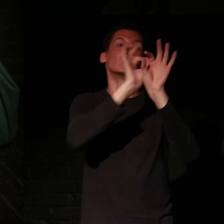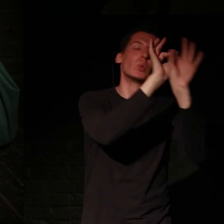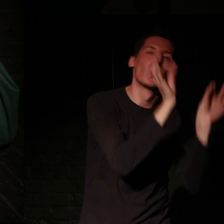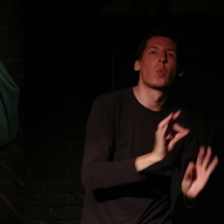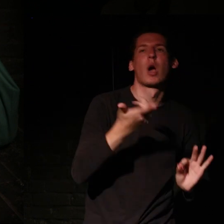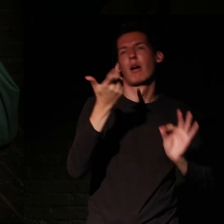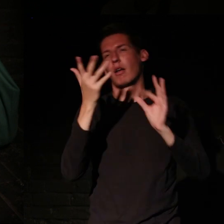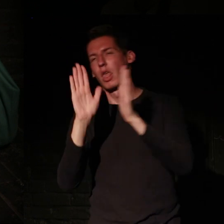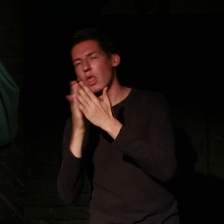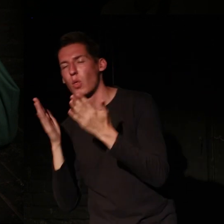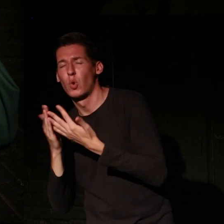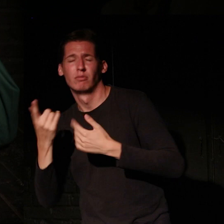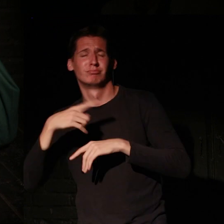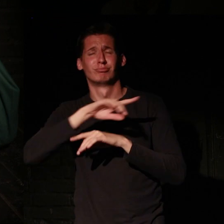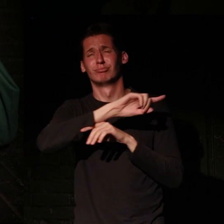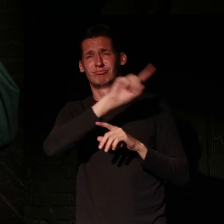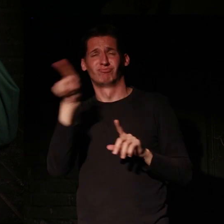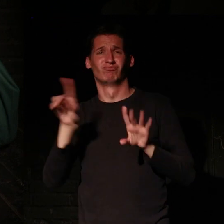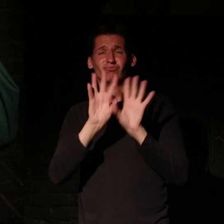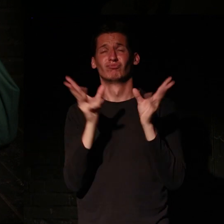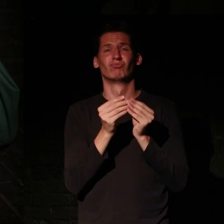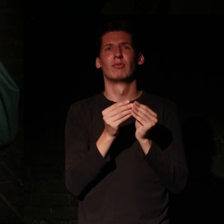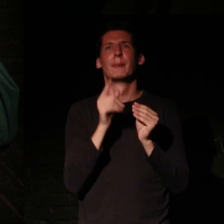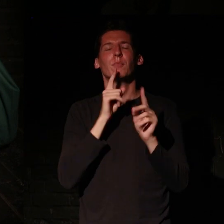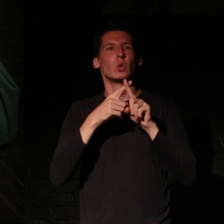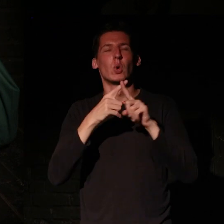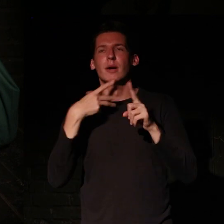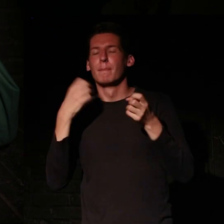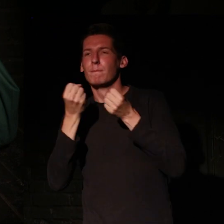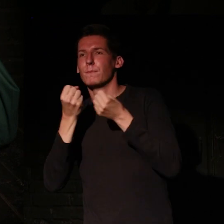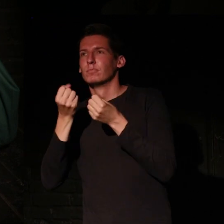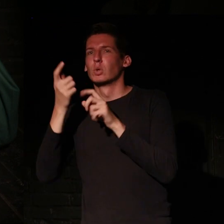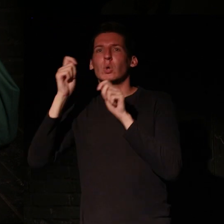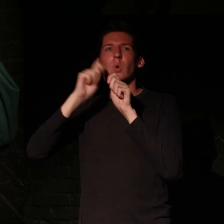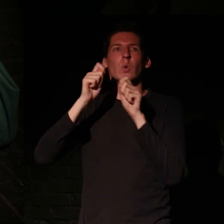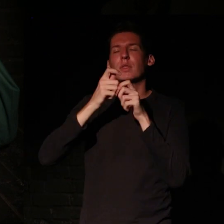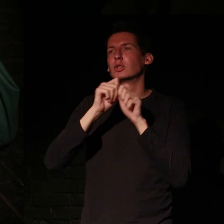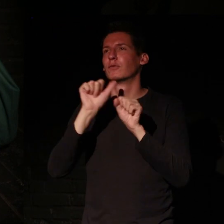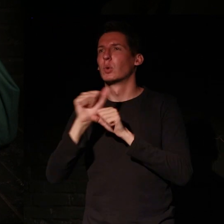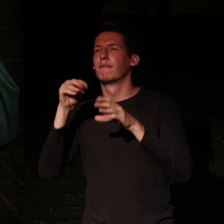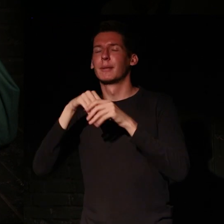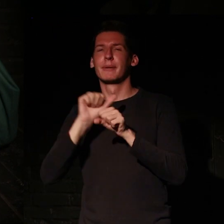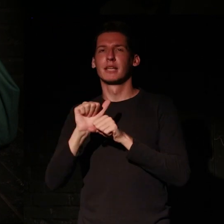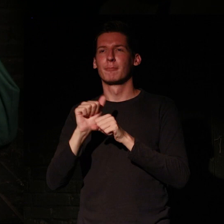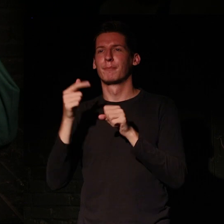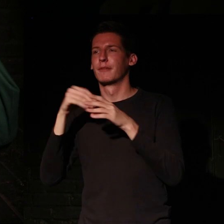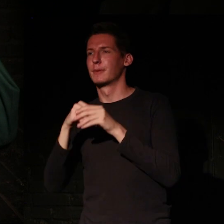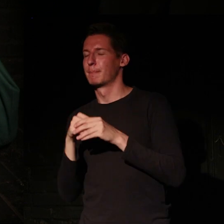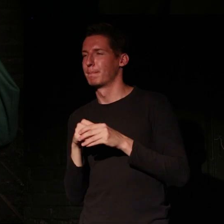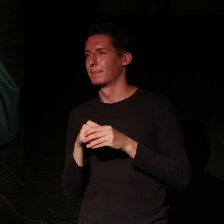w literaturze, to wszystko jest jeszcze przefiltrowane przez jakąś koncepcję